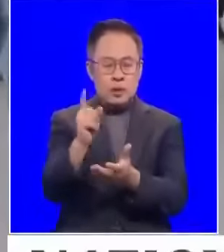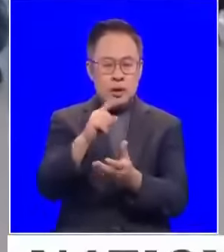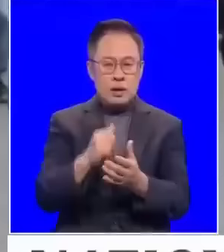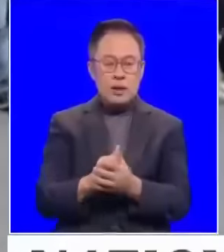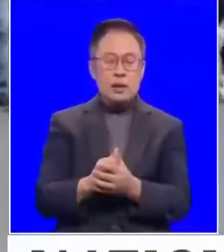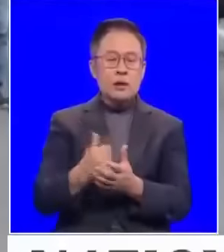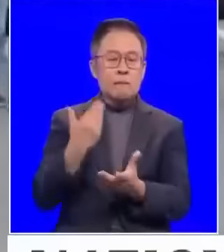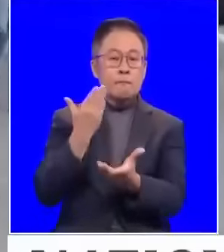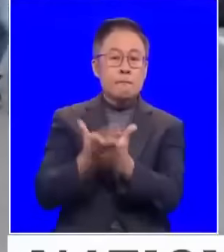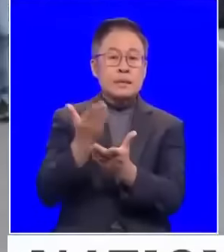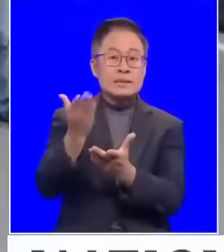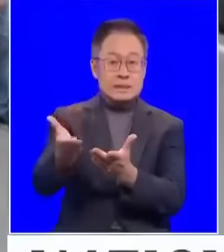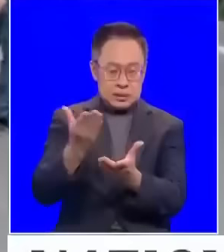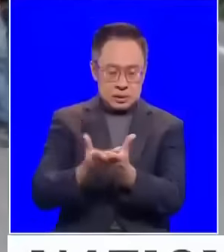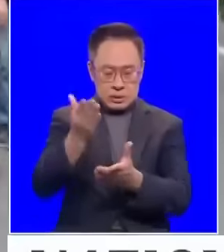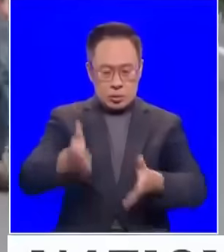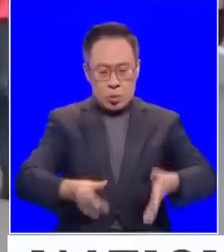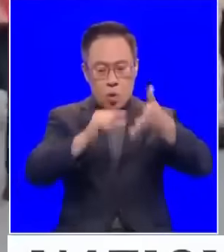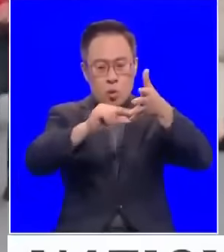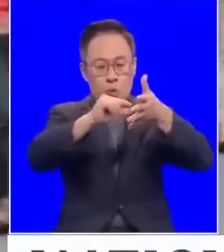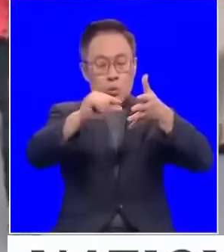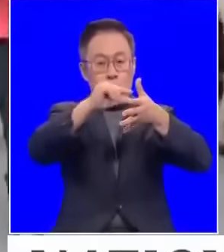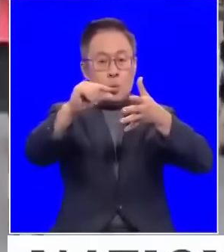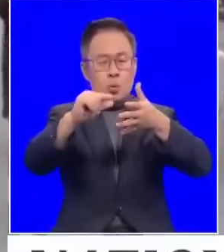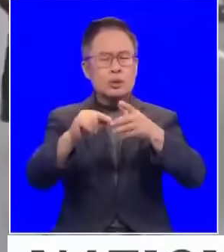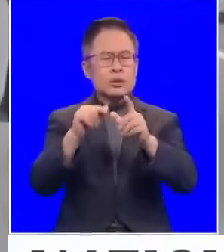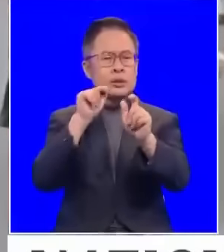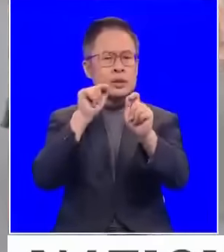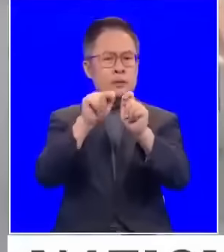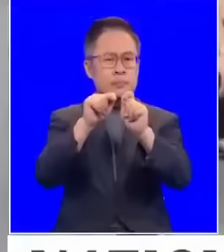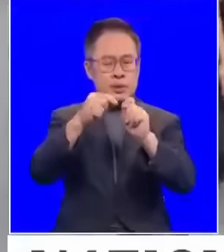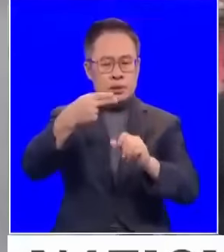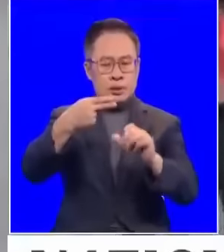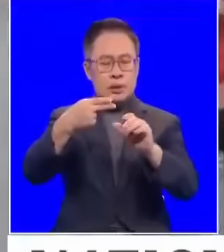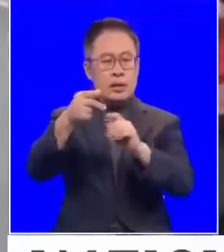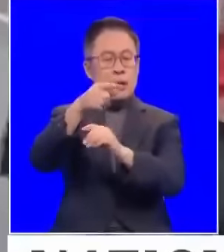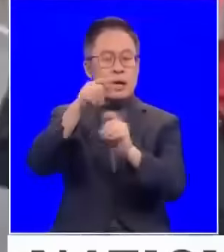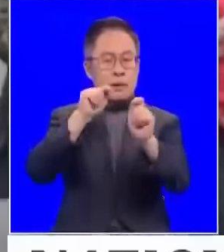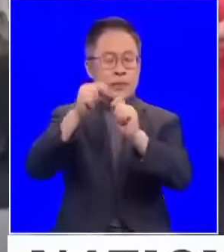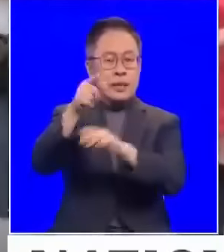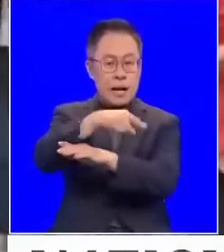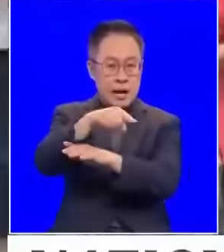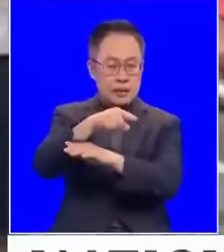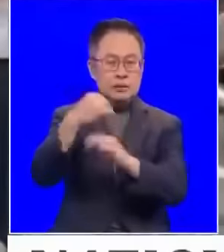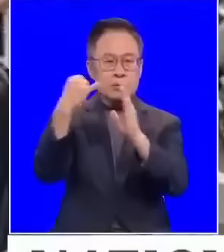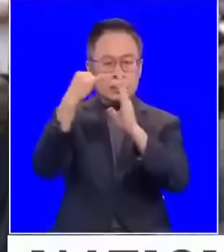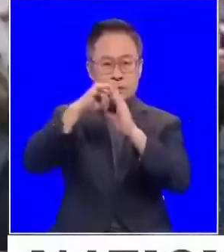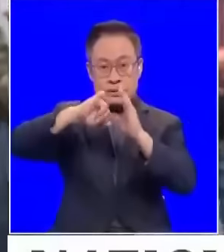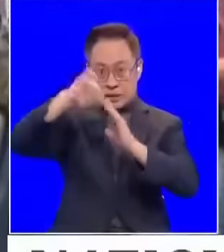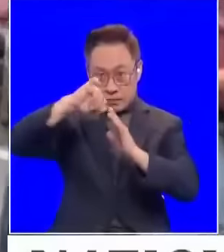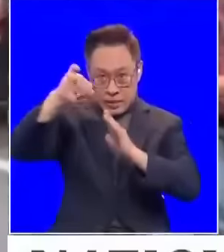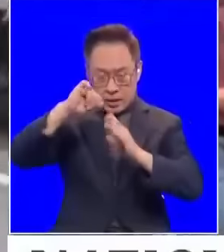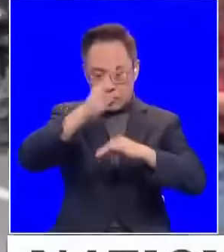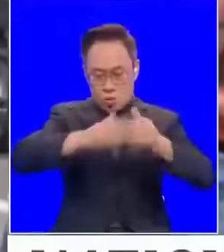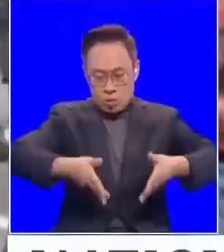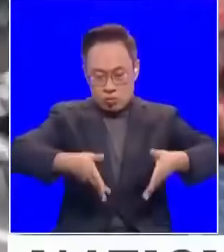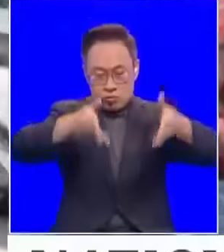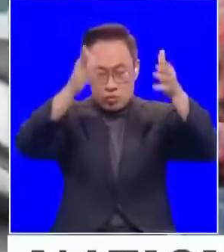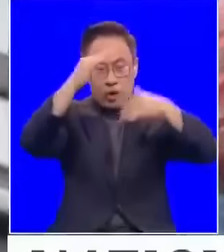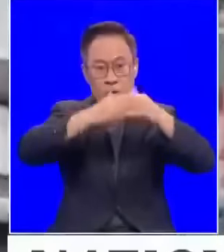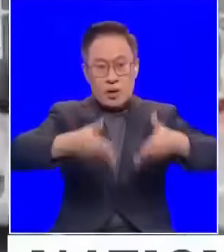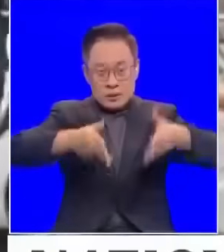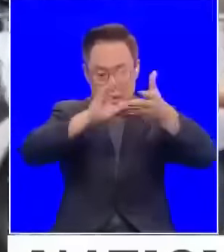งจังหวัดเชียงใหม ่ แล้วคือซื้อไปแล้วเนี่ยนะคะก่อสร้างเสร็จแล ้ วแต่ปรากฏพอก่อสร้างเสร็จทางบริ